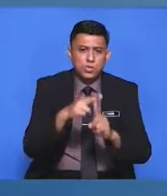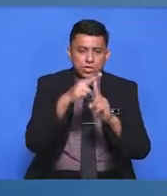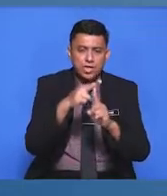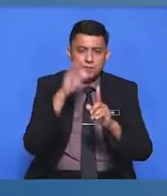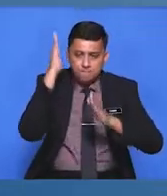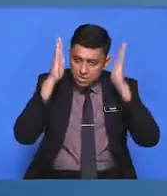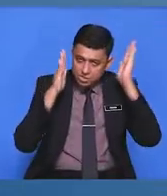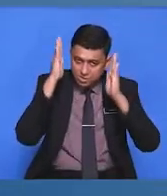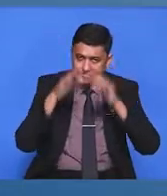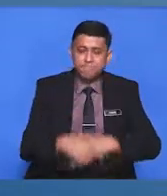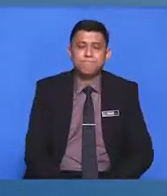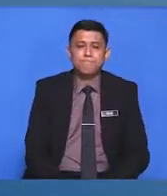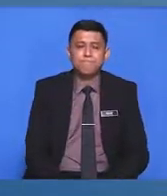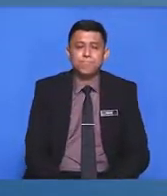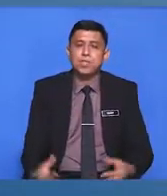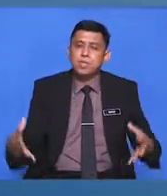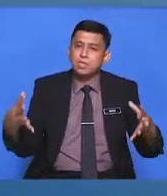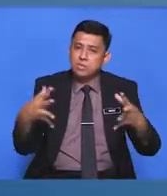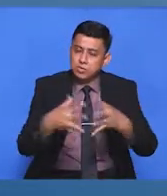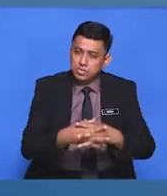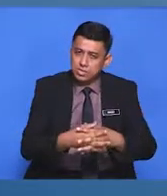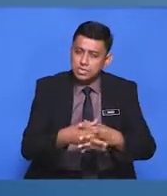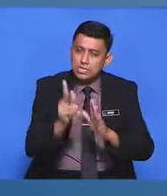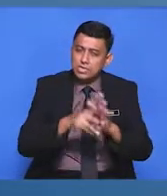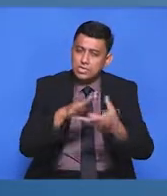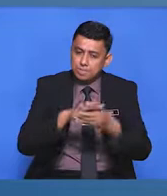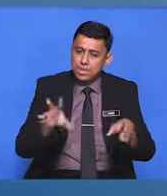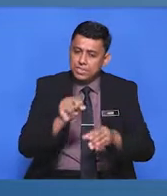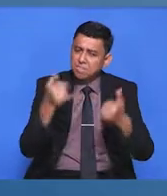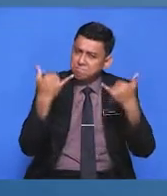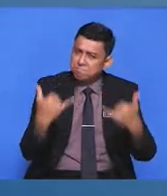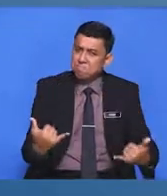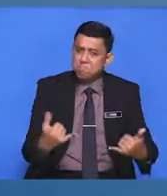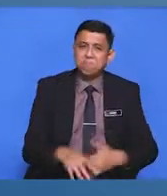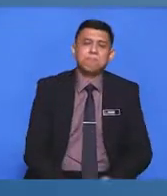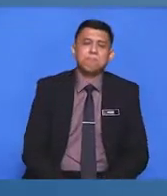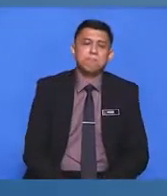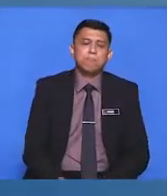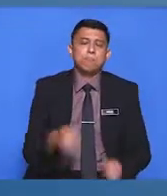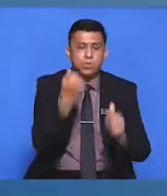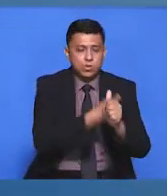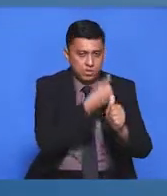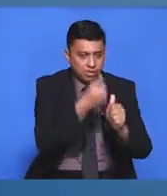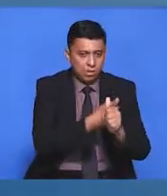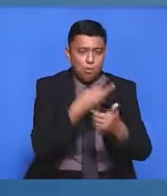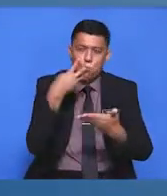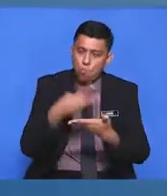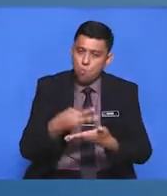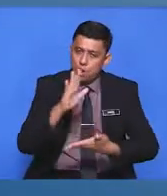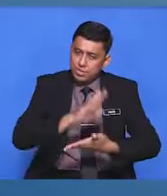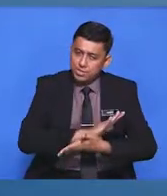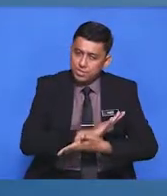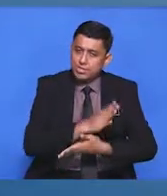Menggabungkan ciri keselamatan yang terkini. Setiap wang kertas dan duit shilling mempamerkan